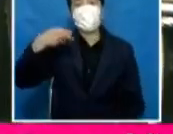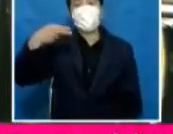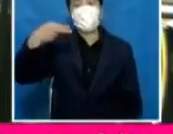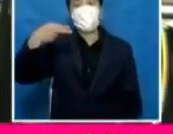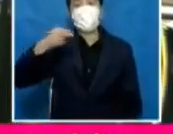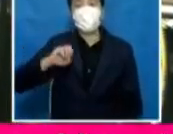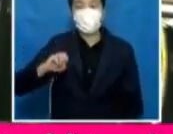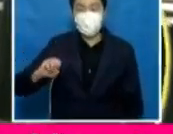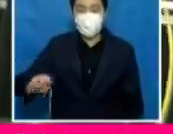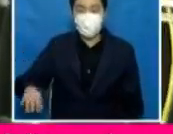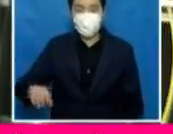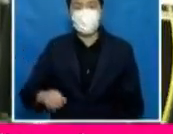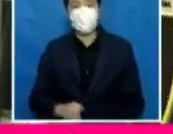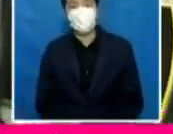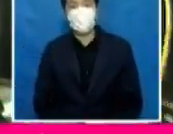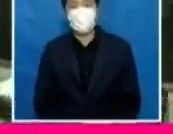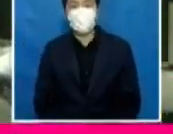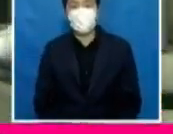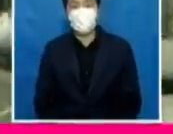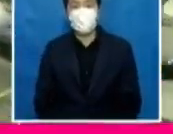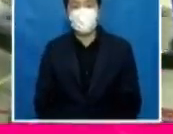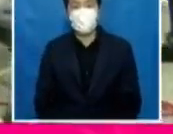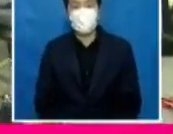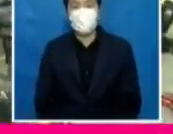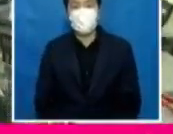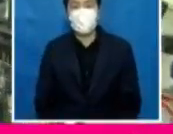หลักหมื่น